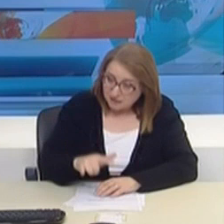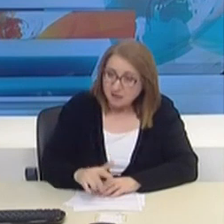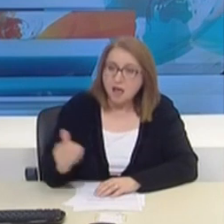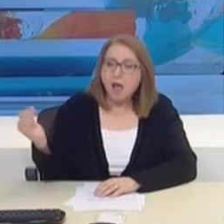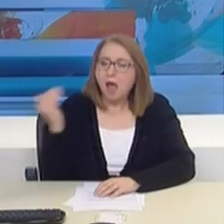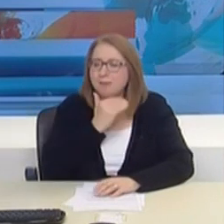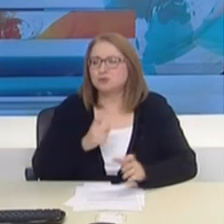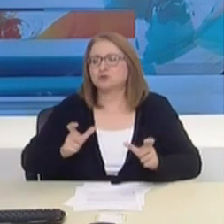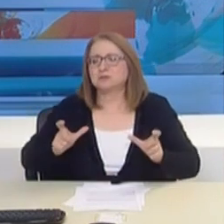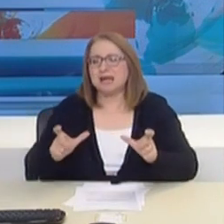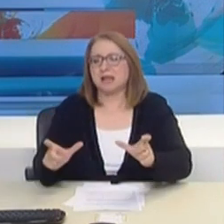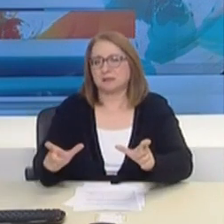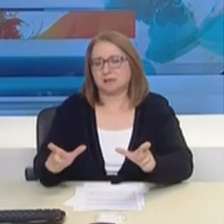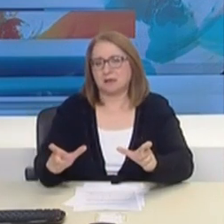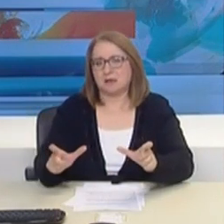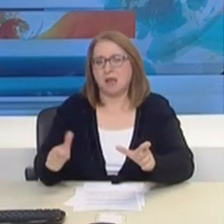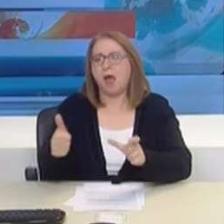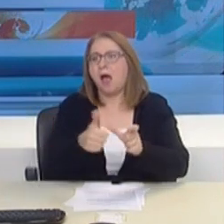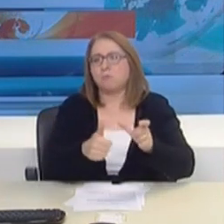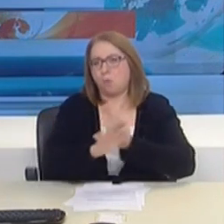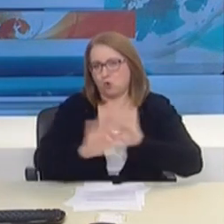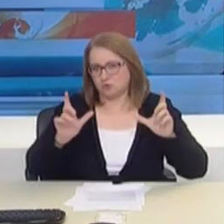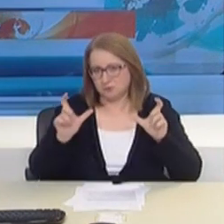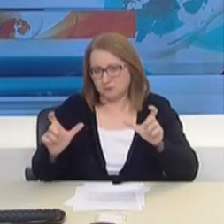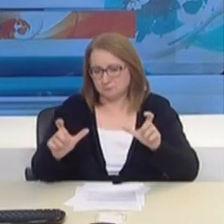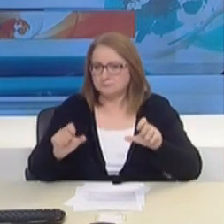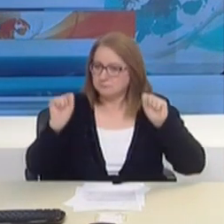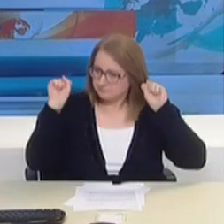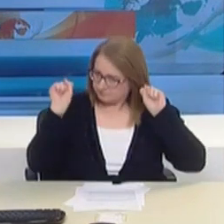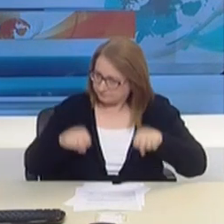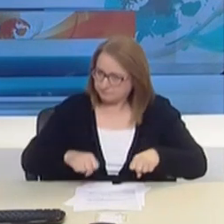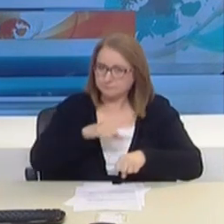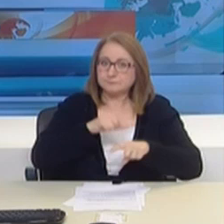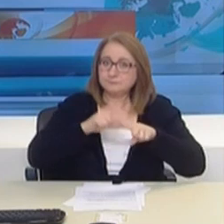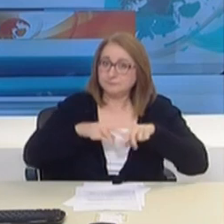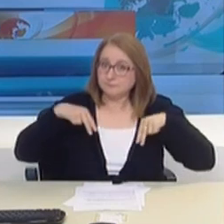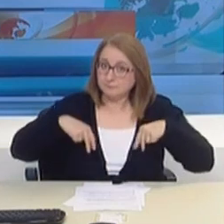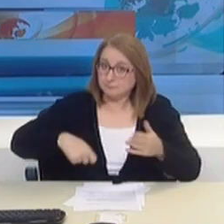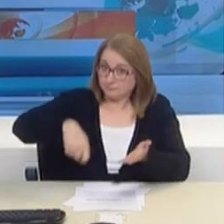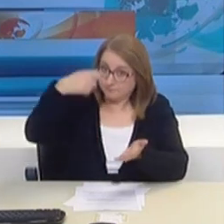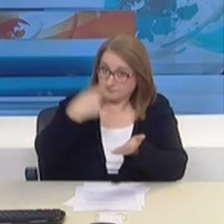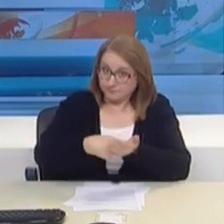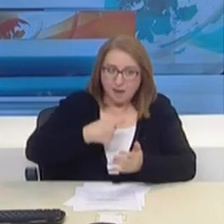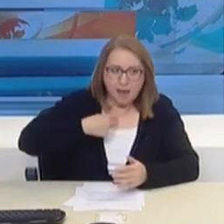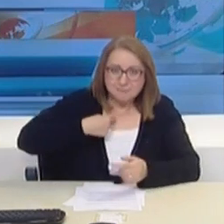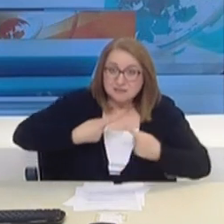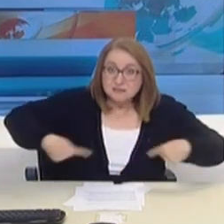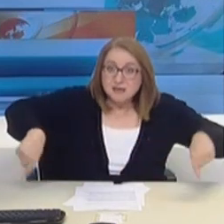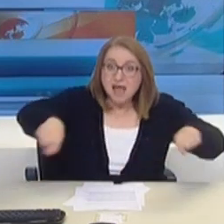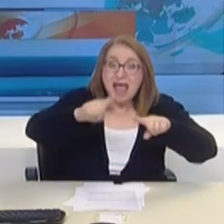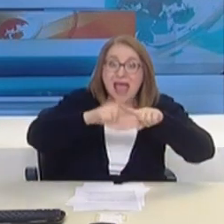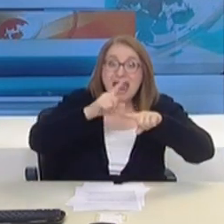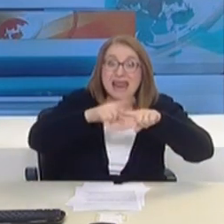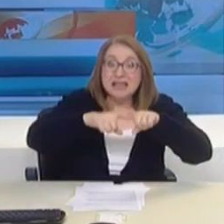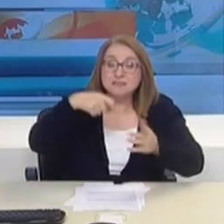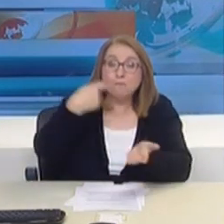σε απομόνωσή τους. Πράγματι, το ελληνικό κράτος πλήρωσε ο ελληνικός λαός ο φορολογούμενος για τον